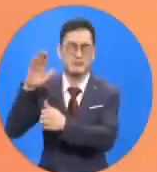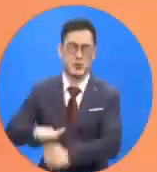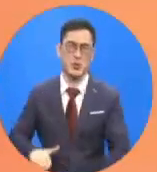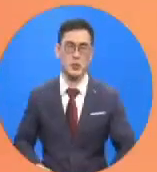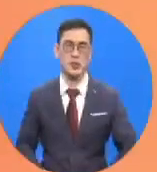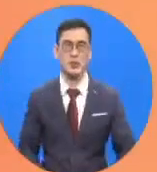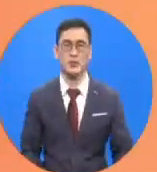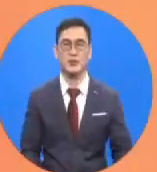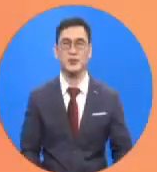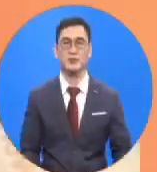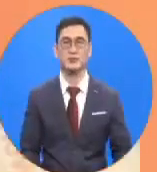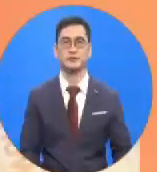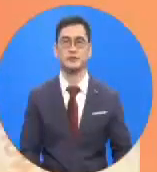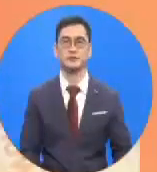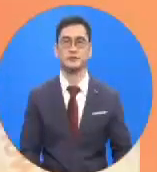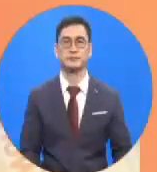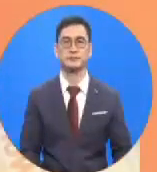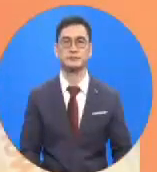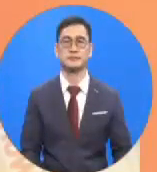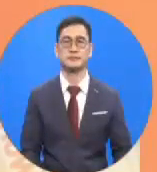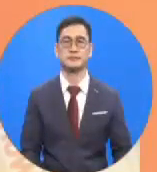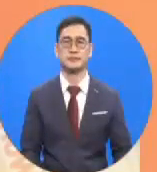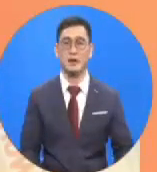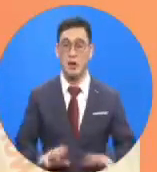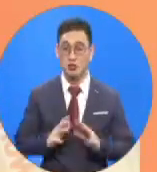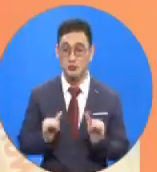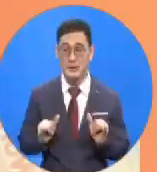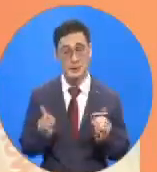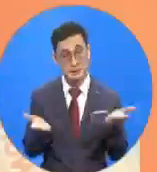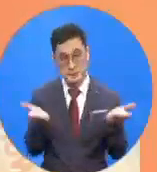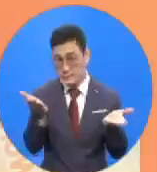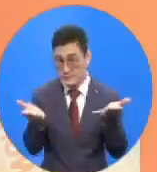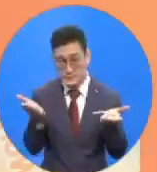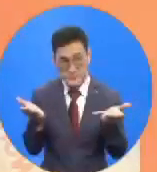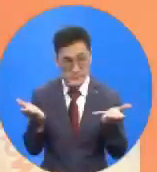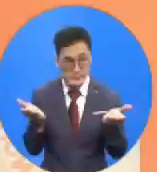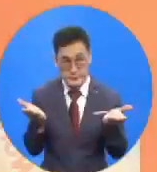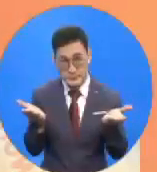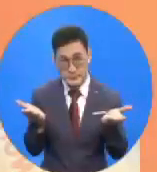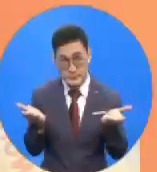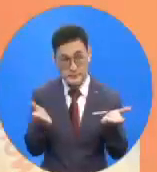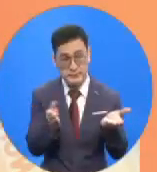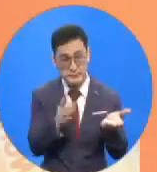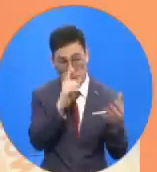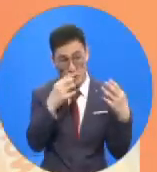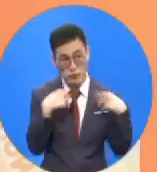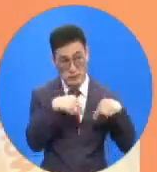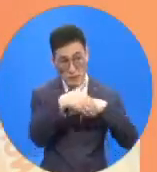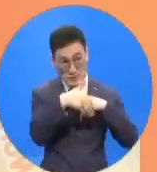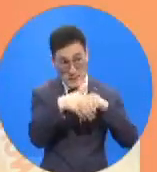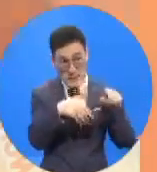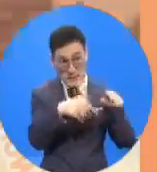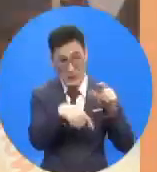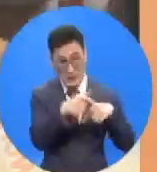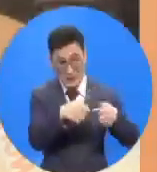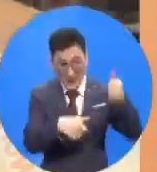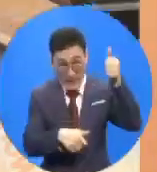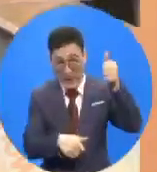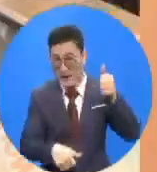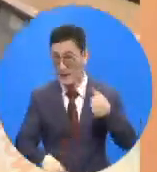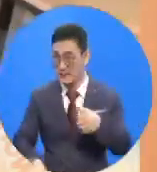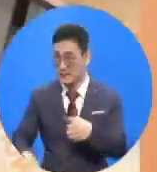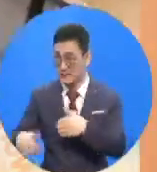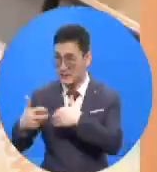흘러가는 얀은 국민들의 여러 민심의 판단에 달려있다 그럼 정부의 정책에도 설득력이 있는 것이냐 아니면 의료인들의